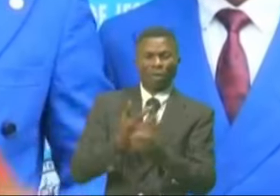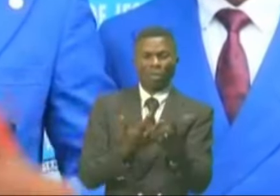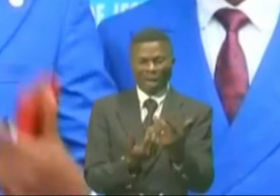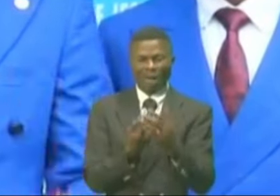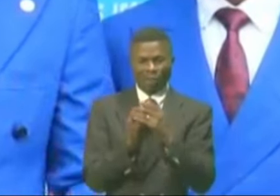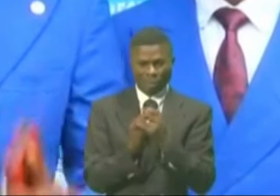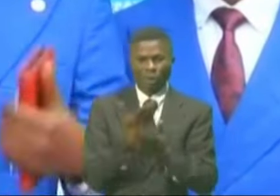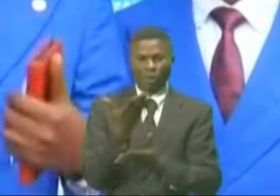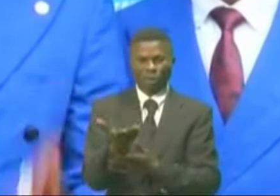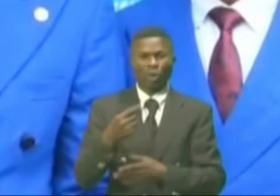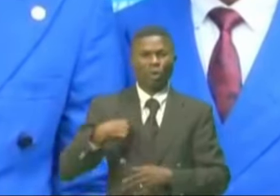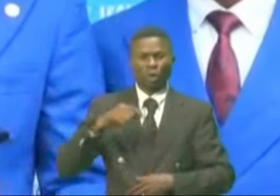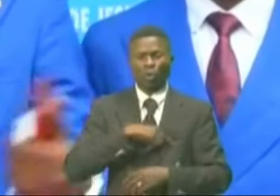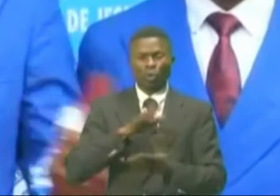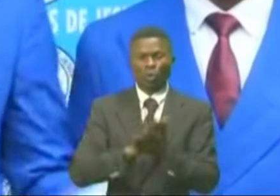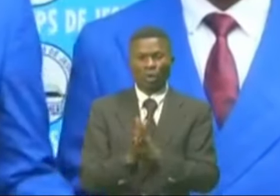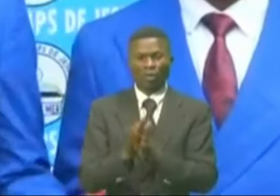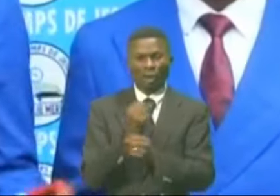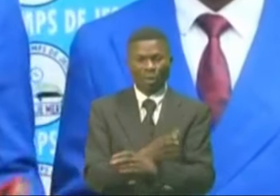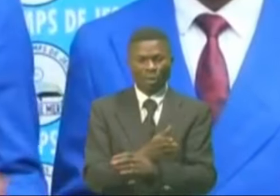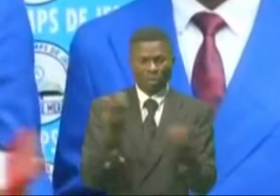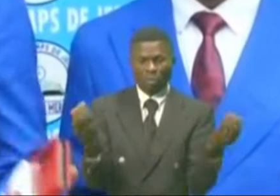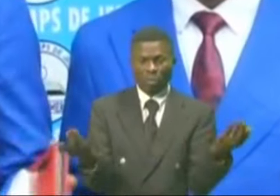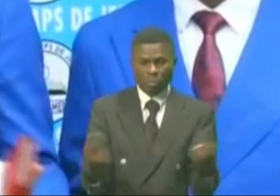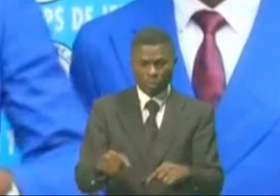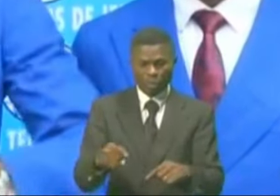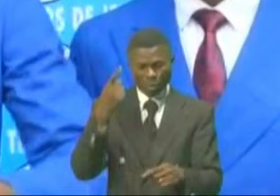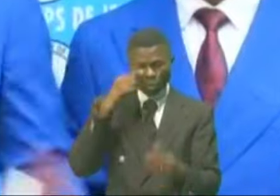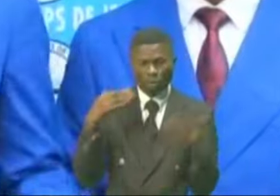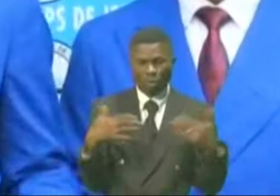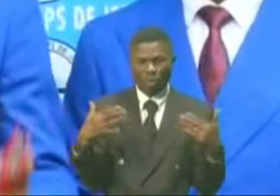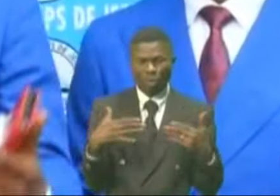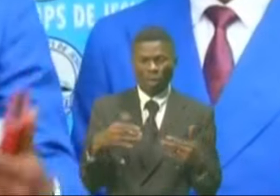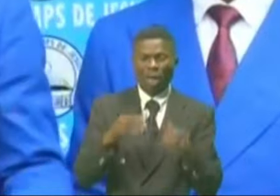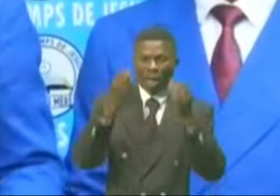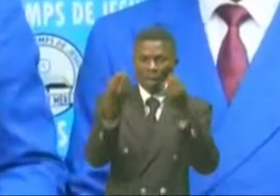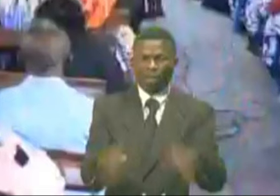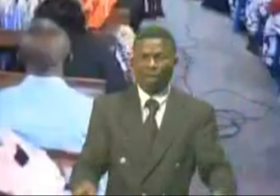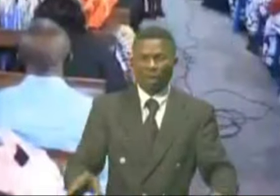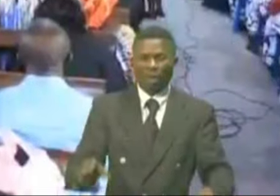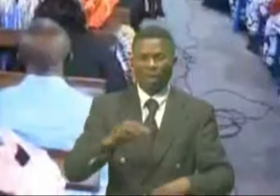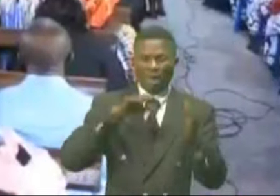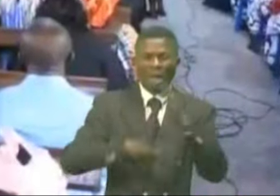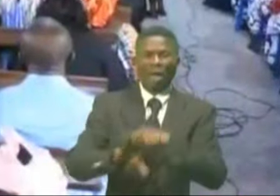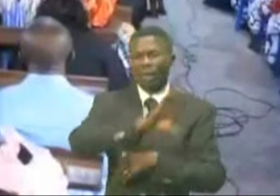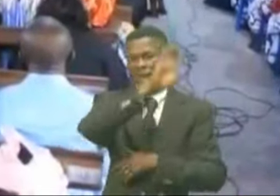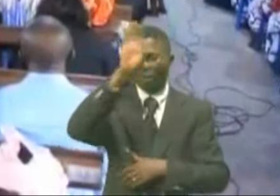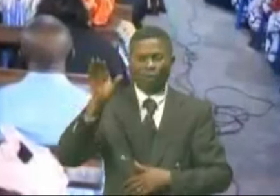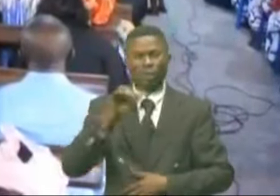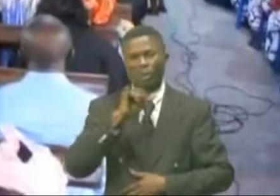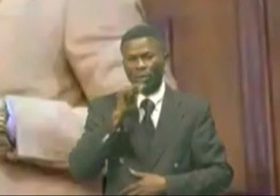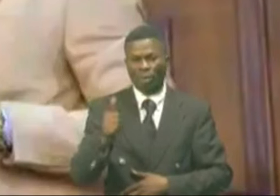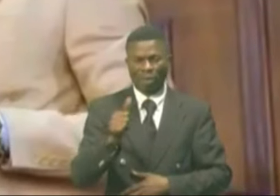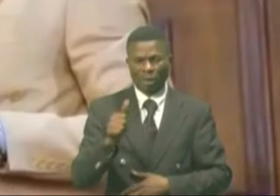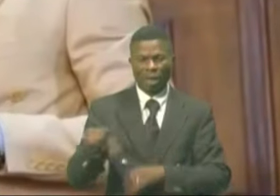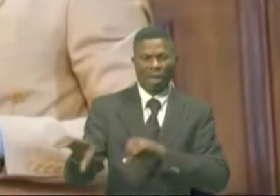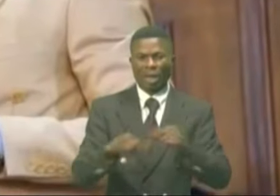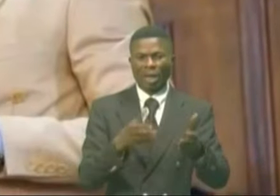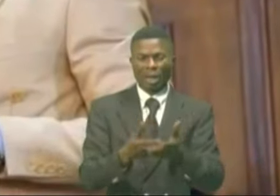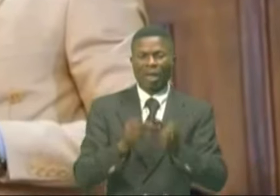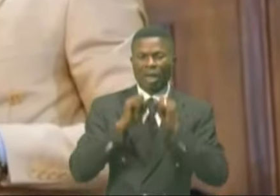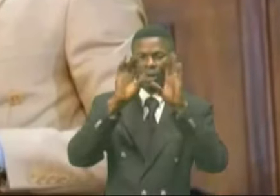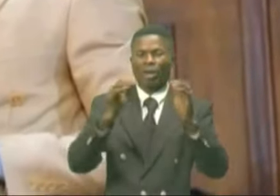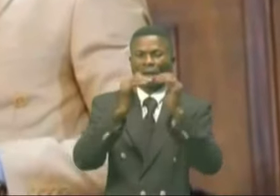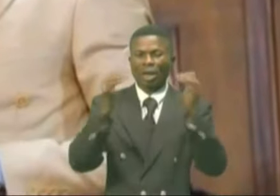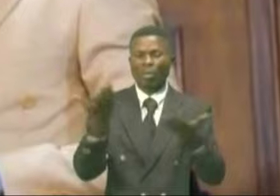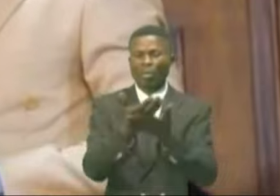bientôt. Nous devons être prêts pour ne pas être effrayés ou ne pas rater les royaumes des cieux. Cet événement a été dédié à la paix dans